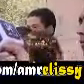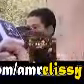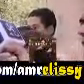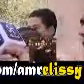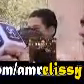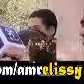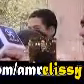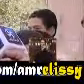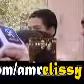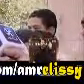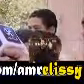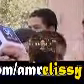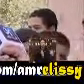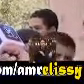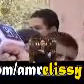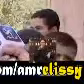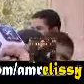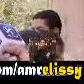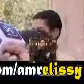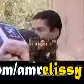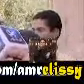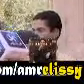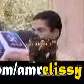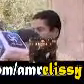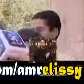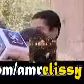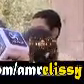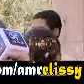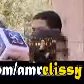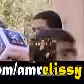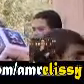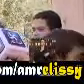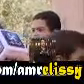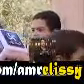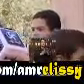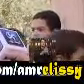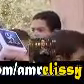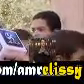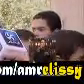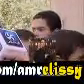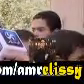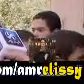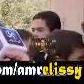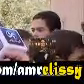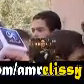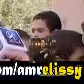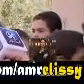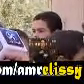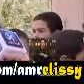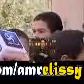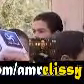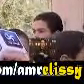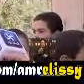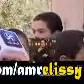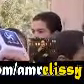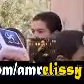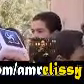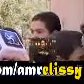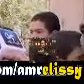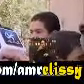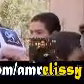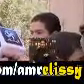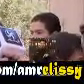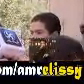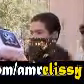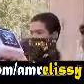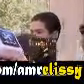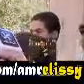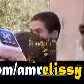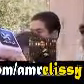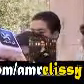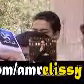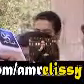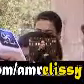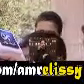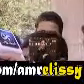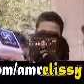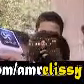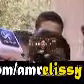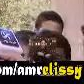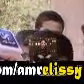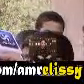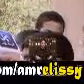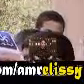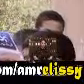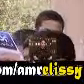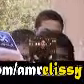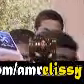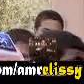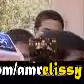وفي مياه الشرب طبعا خطيره جدا، وممكن احنا هنا مهددين ان احنا تتكرر مشكله البرادع تاني، واصابات